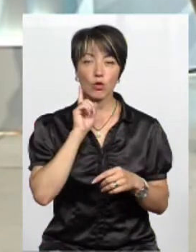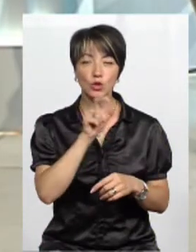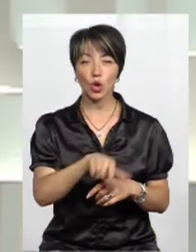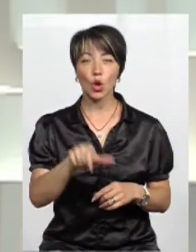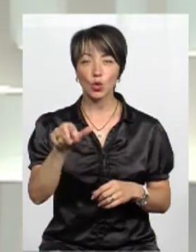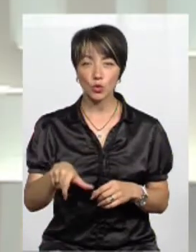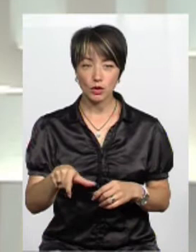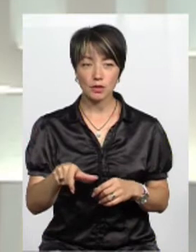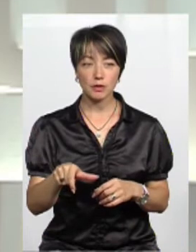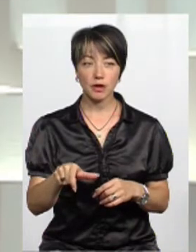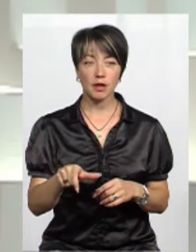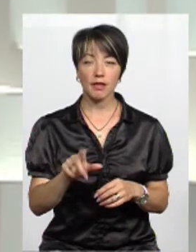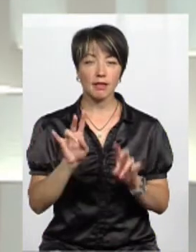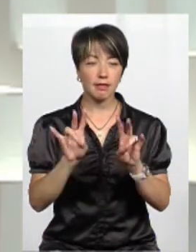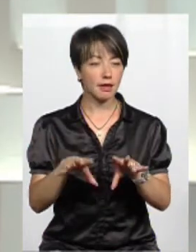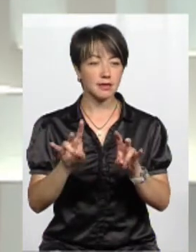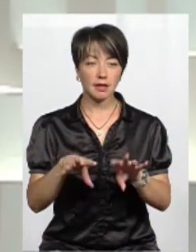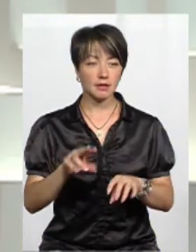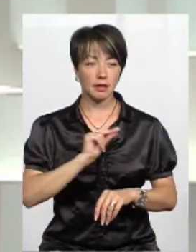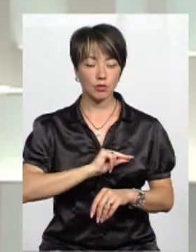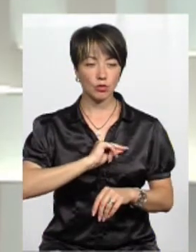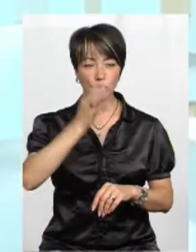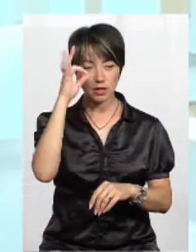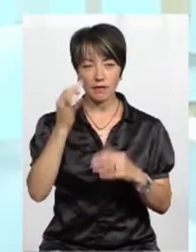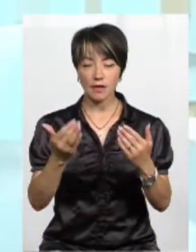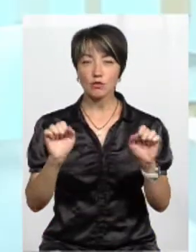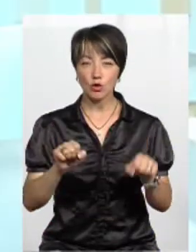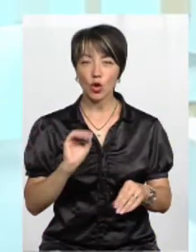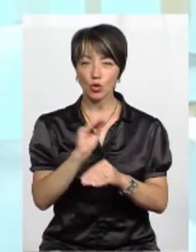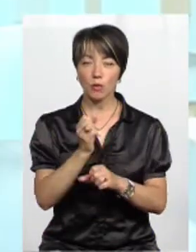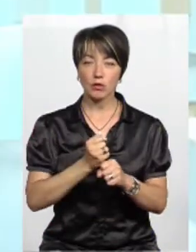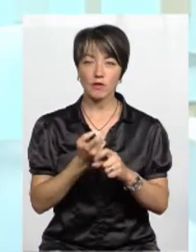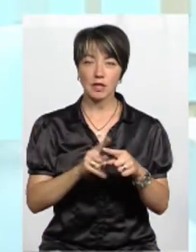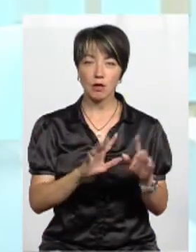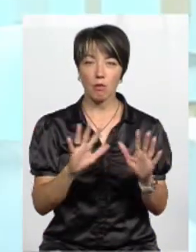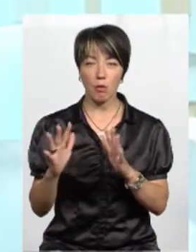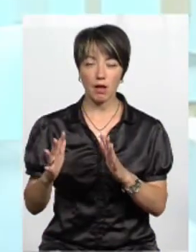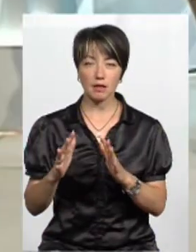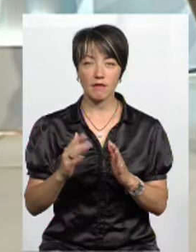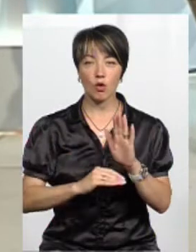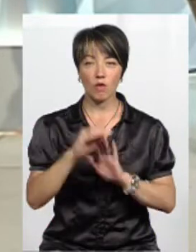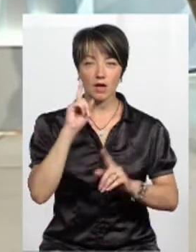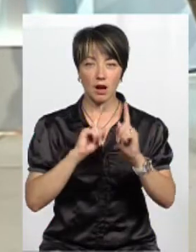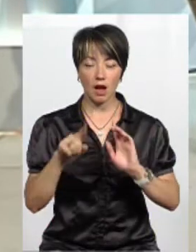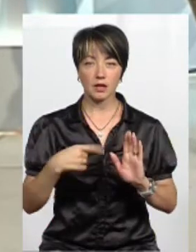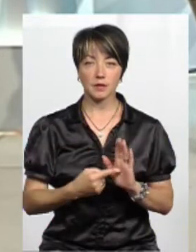молоді люди ну, там не затримуються. Тому... Ви зможете якось допрацювати цей момент у Верховній